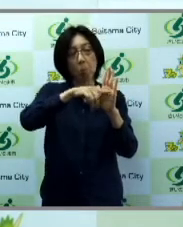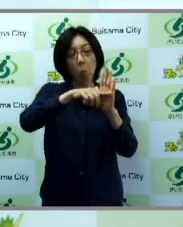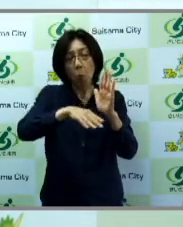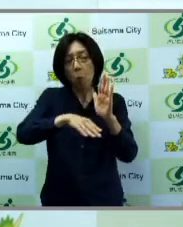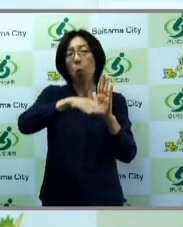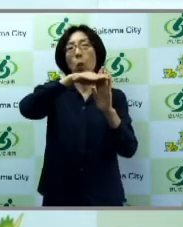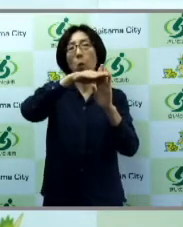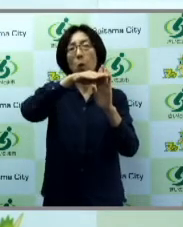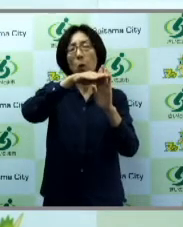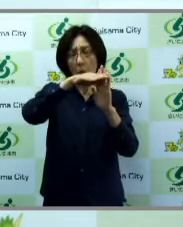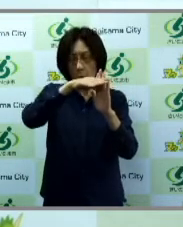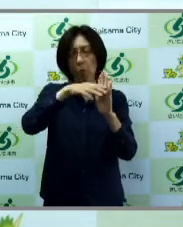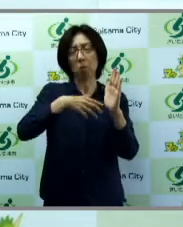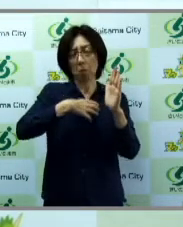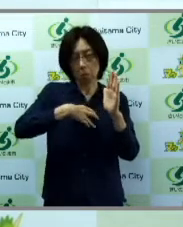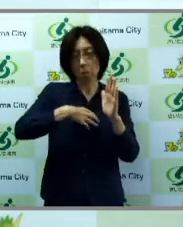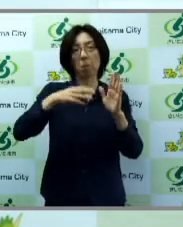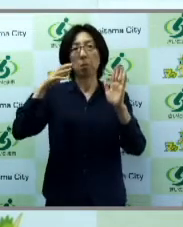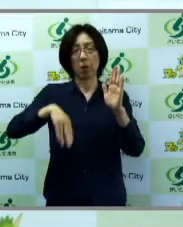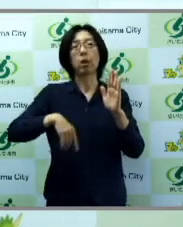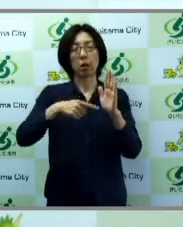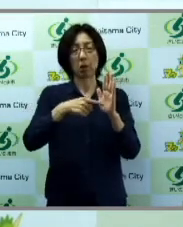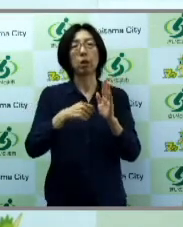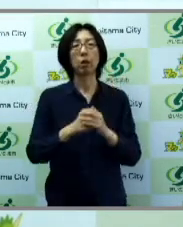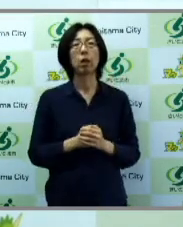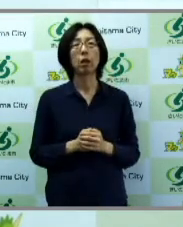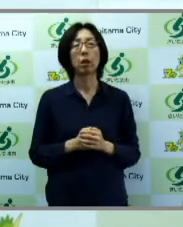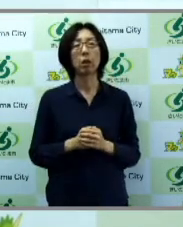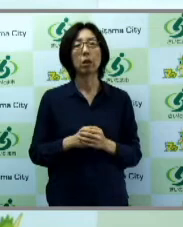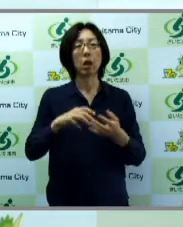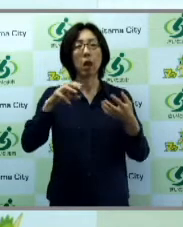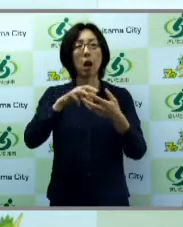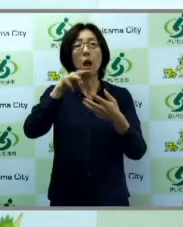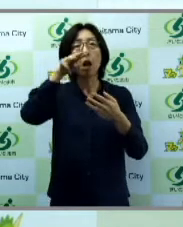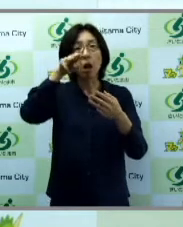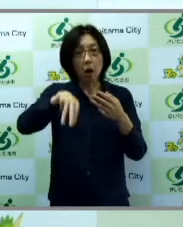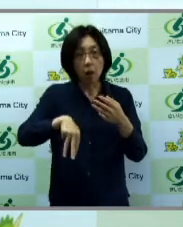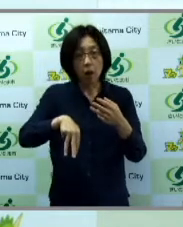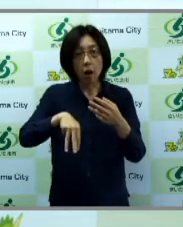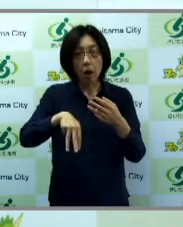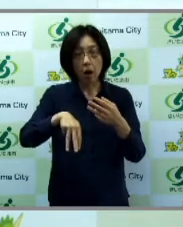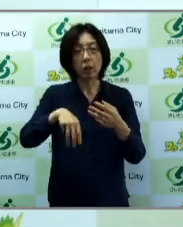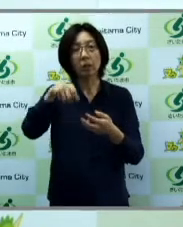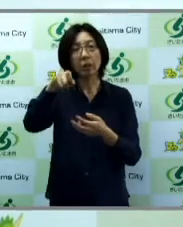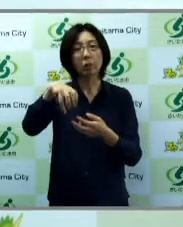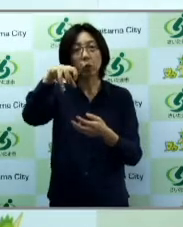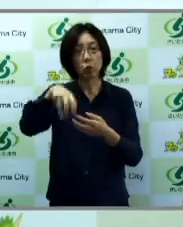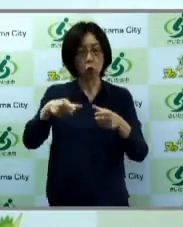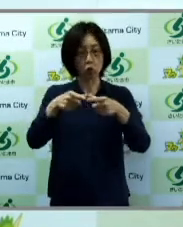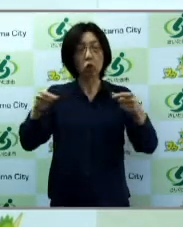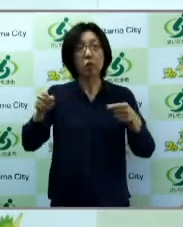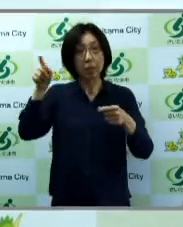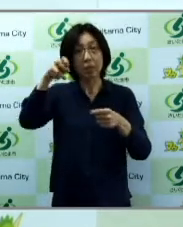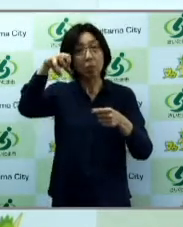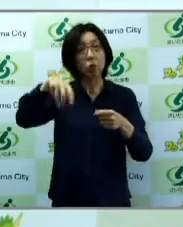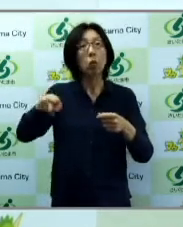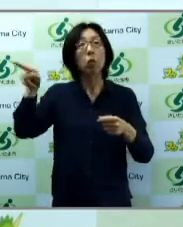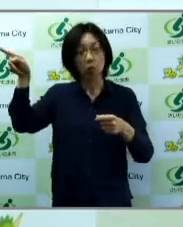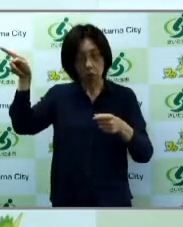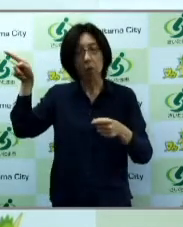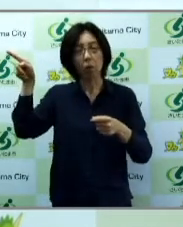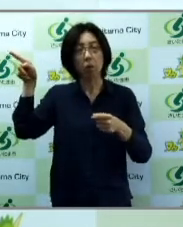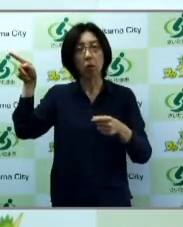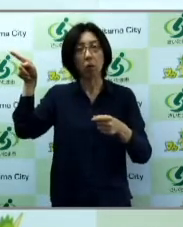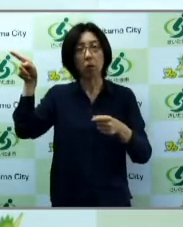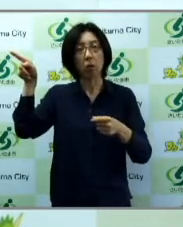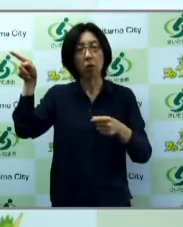国土交通省の荒川上流河川事務所で、これはもう、長年かけて今進めていただいております。